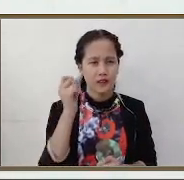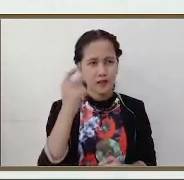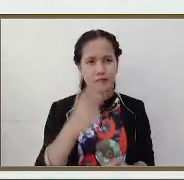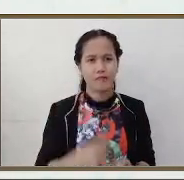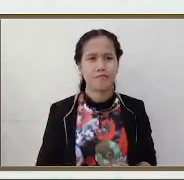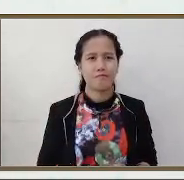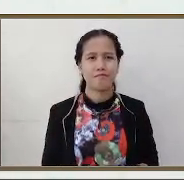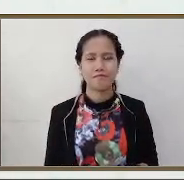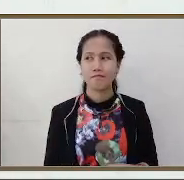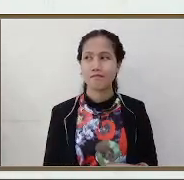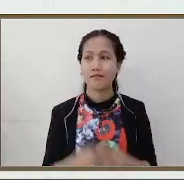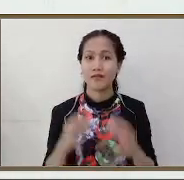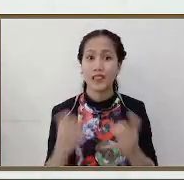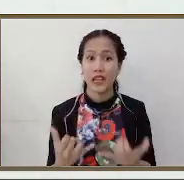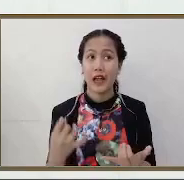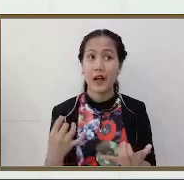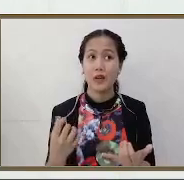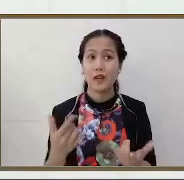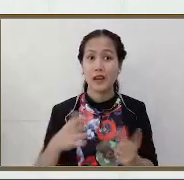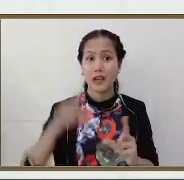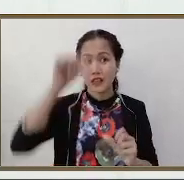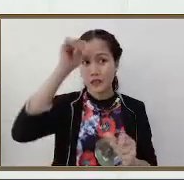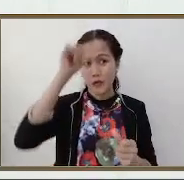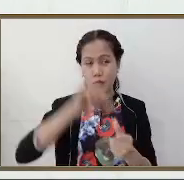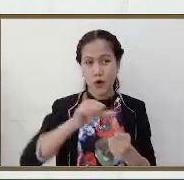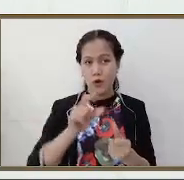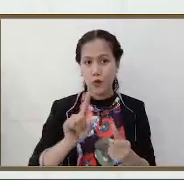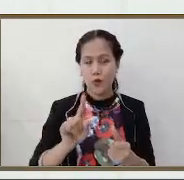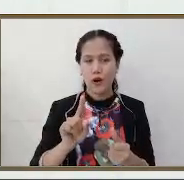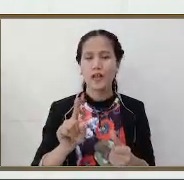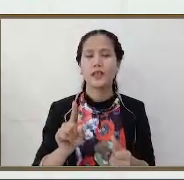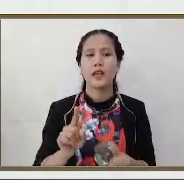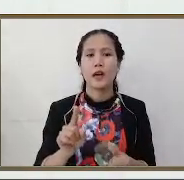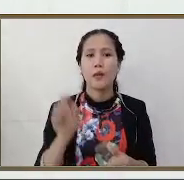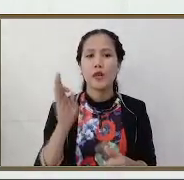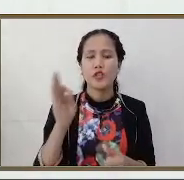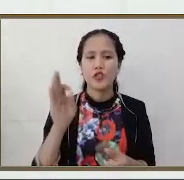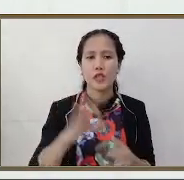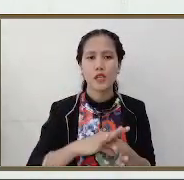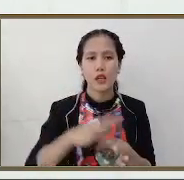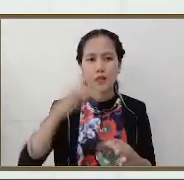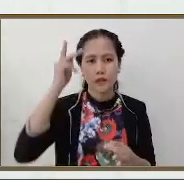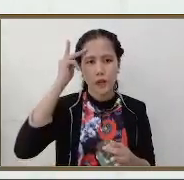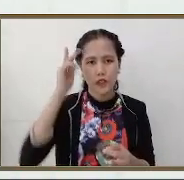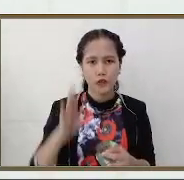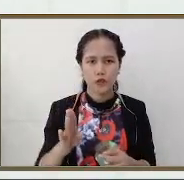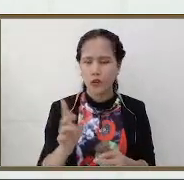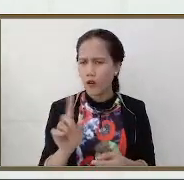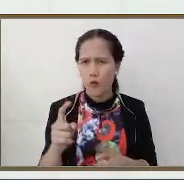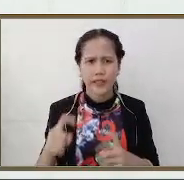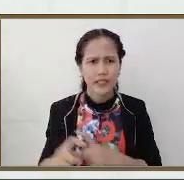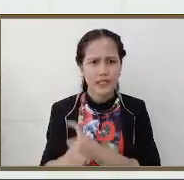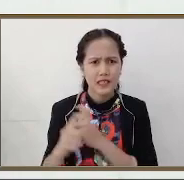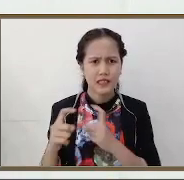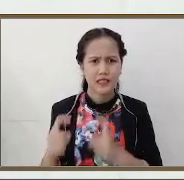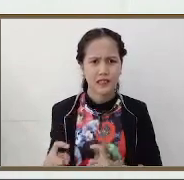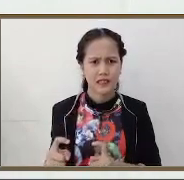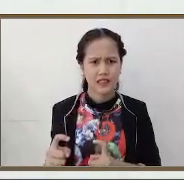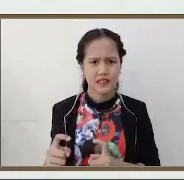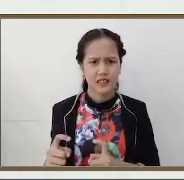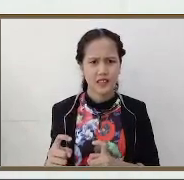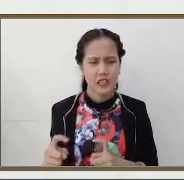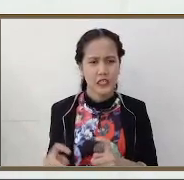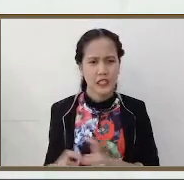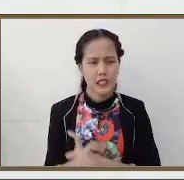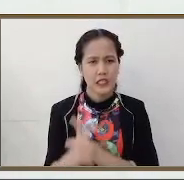Balik tayo sa preaching ni Pastor last Wednesday. What's the sin? Sin of omission. Now, natandaan niyo po ba yun,